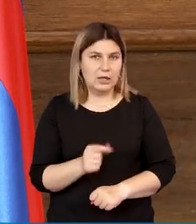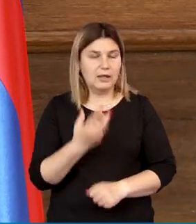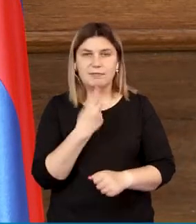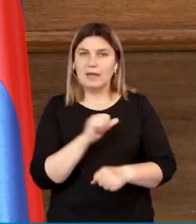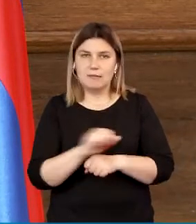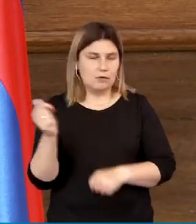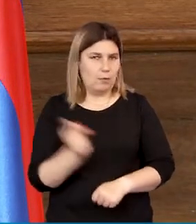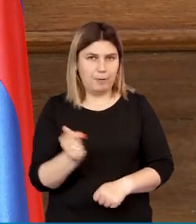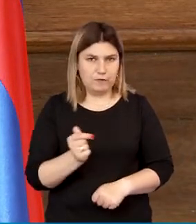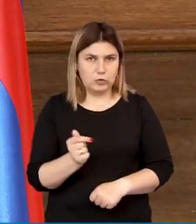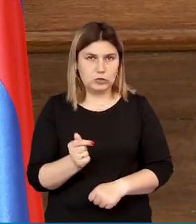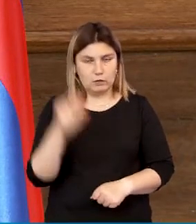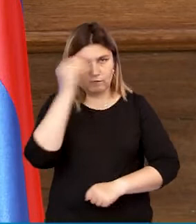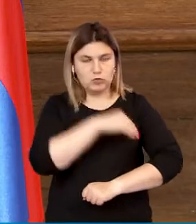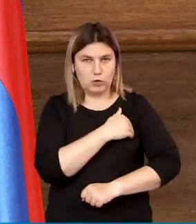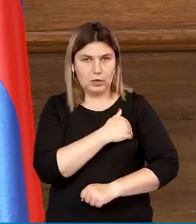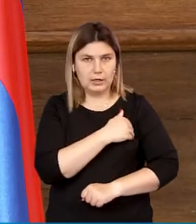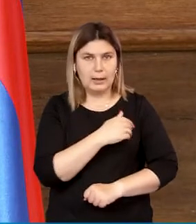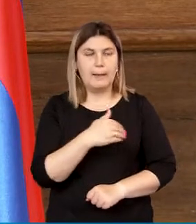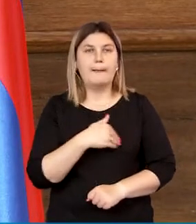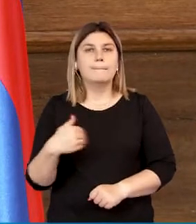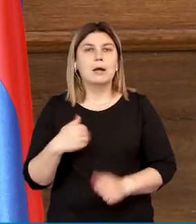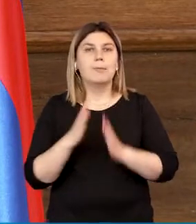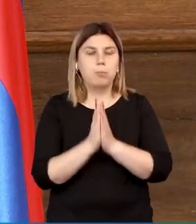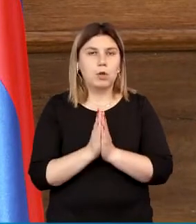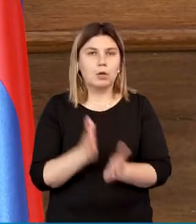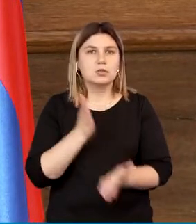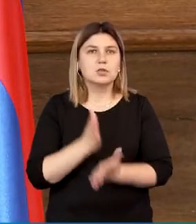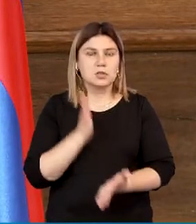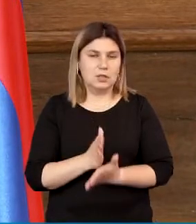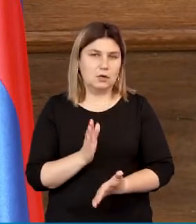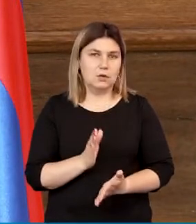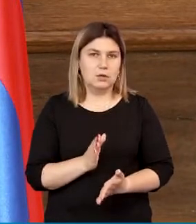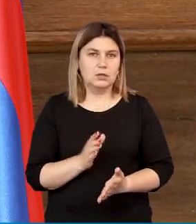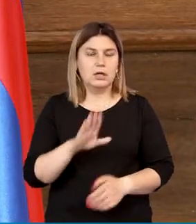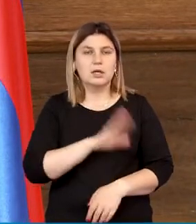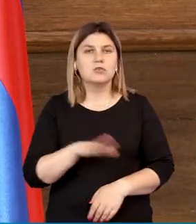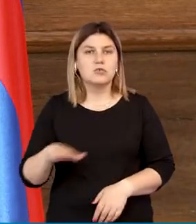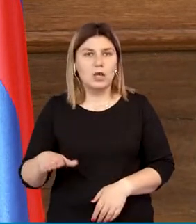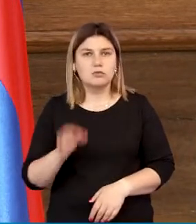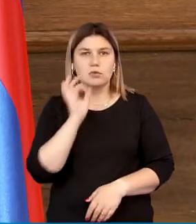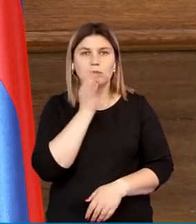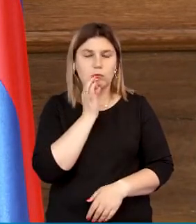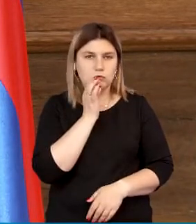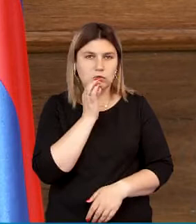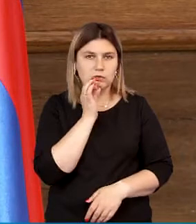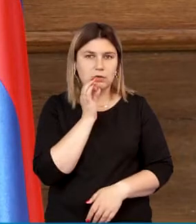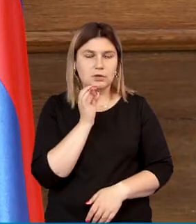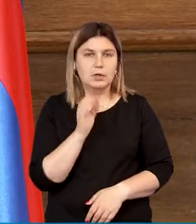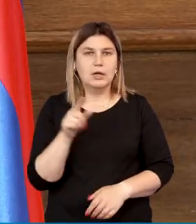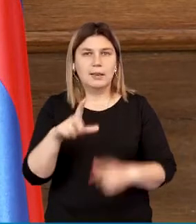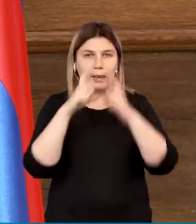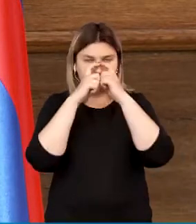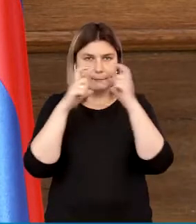obowiązkiem w szkole i my prosimy tylko o to, aby dzieci, nasza młodzież te